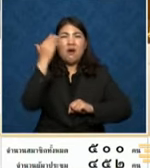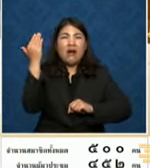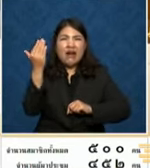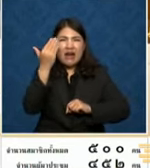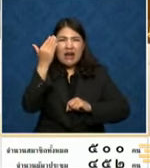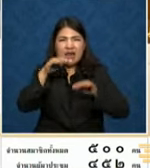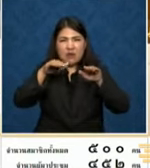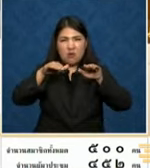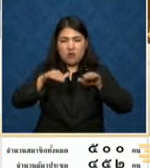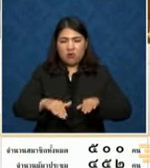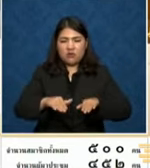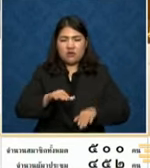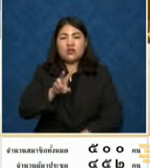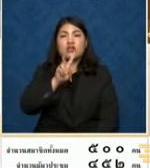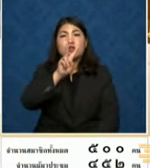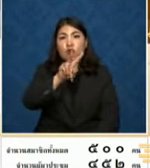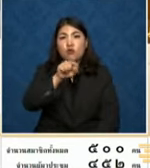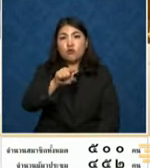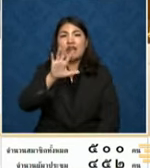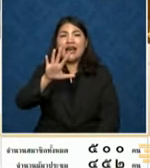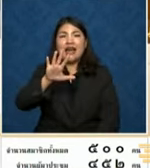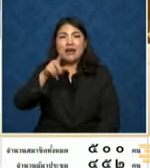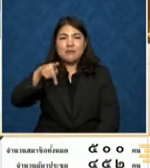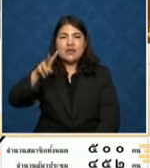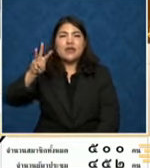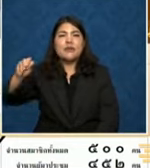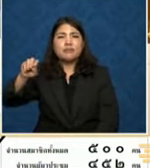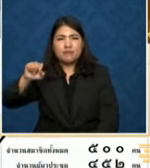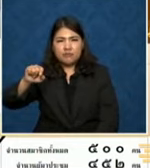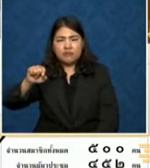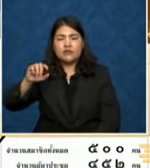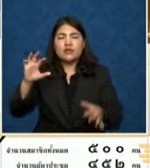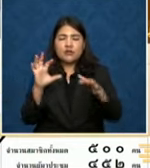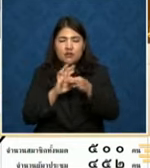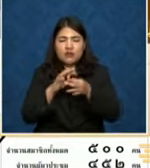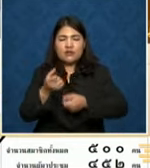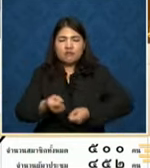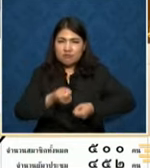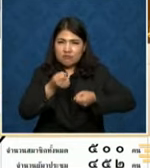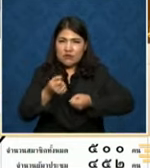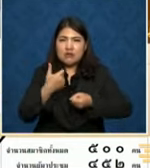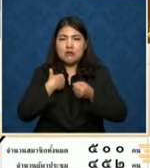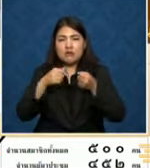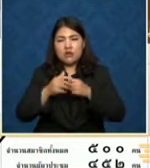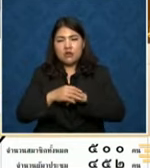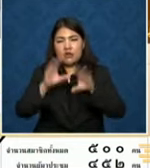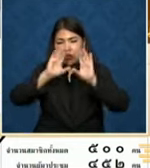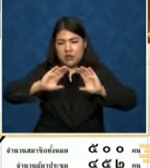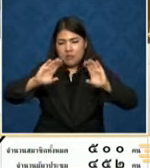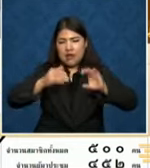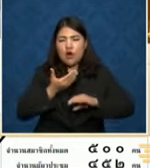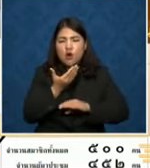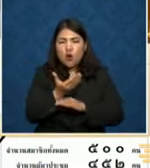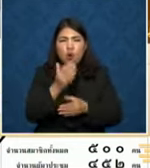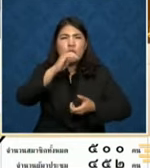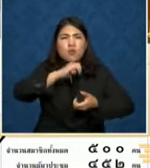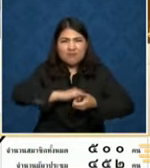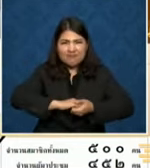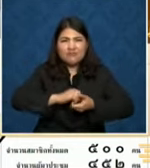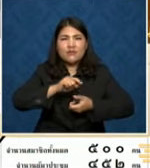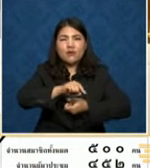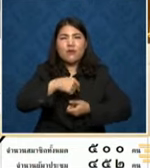PM 2.5 นะครับภาคการเกษตรนะครับรัฐบาลขอความร่วมมือจากกลุ่มทุนผู้ซื้อข้าวโพดว่